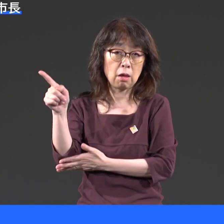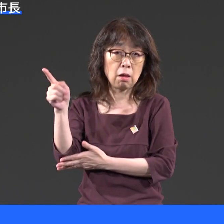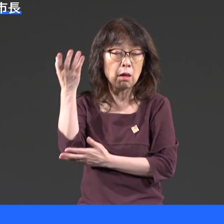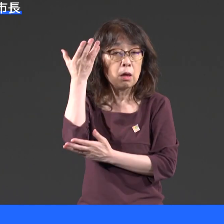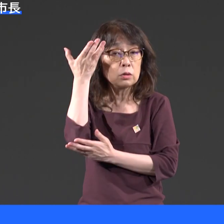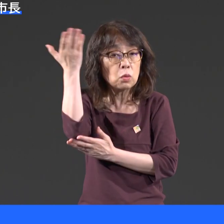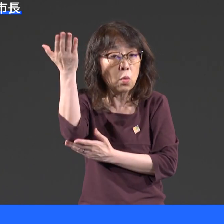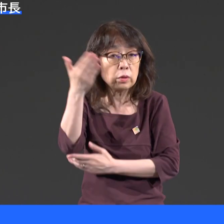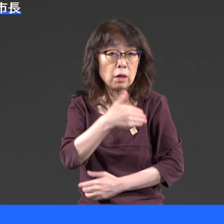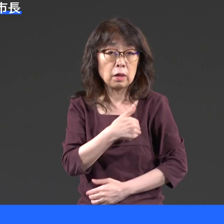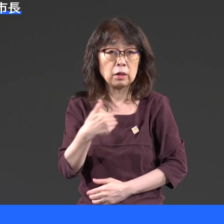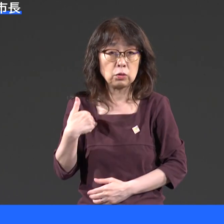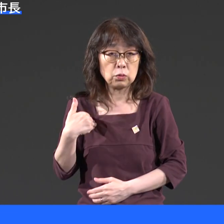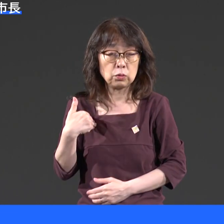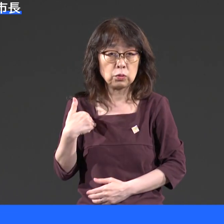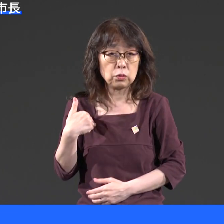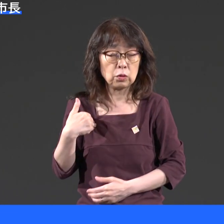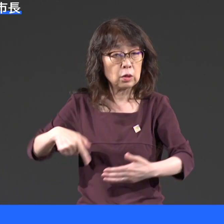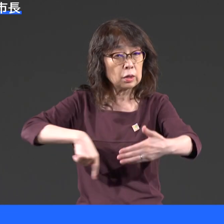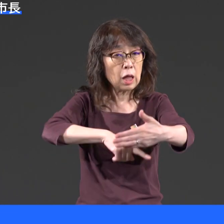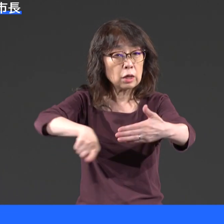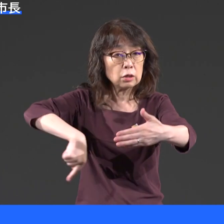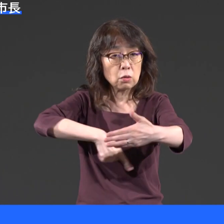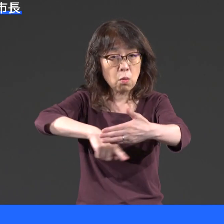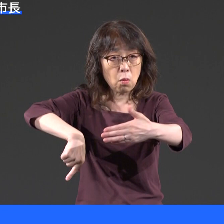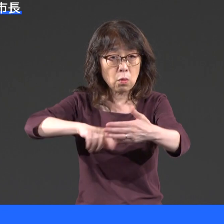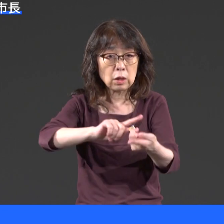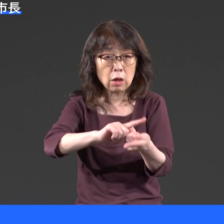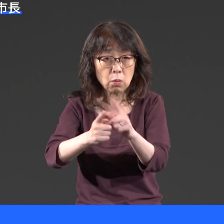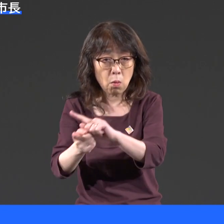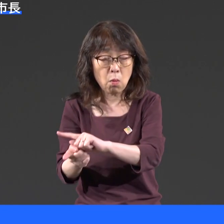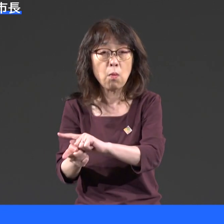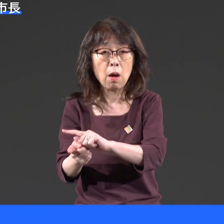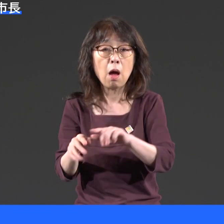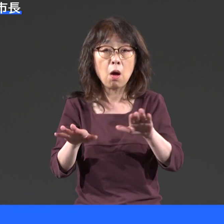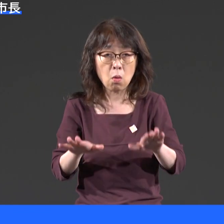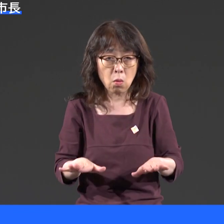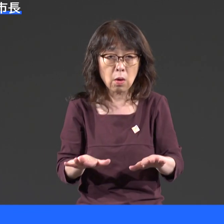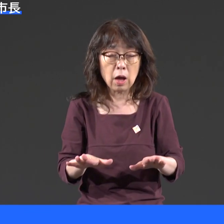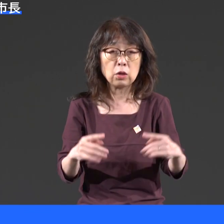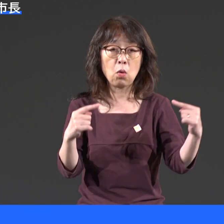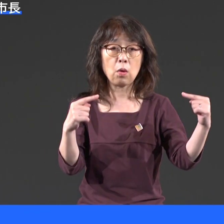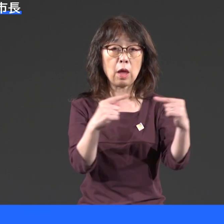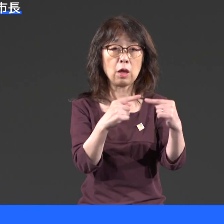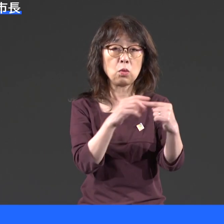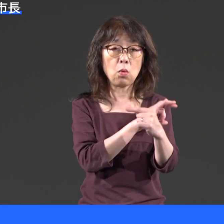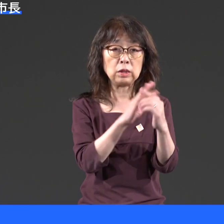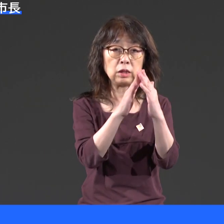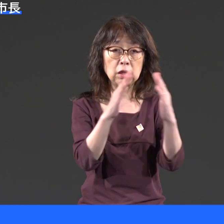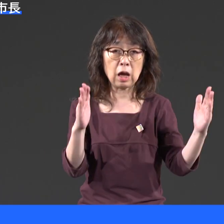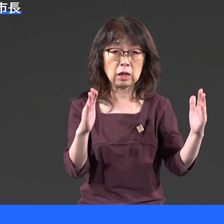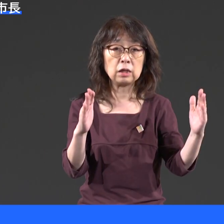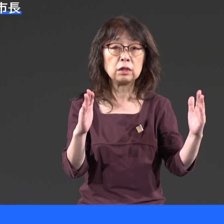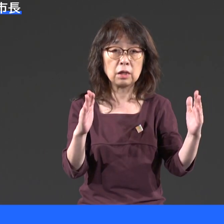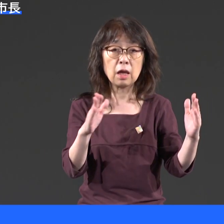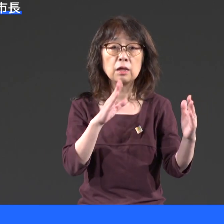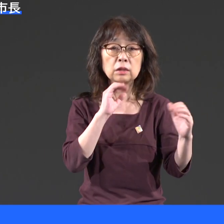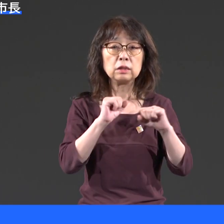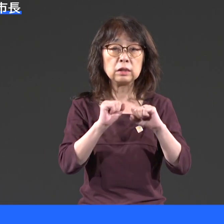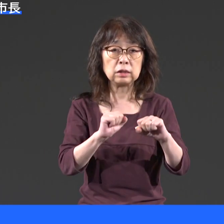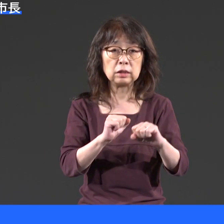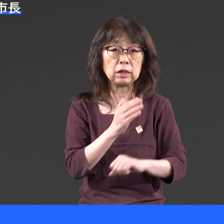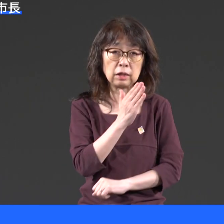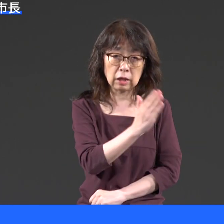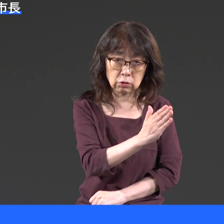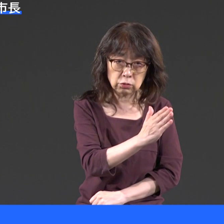る事柄対応していかなければならないことについては今回の検討委員会の中でも議論させて聞きしていただくという状